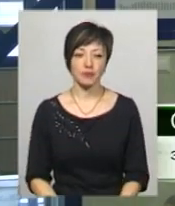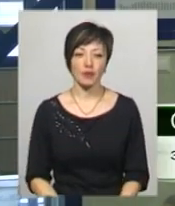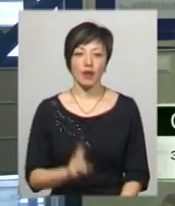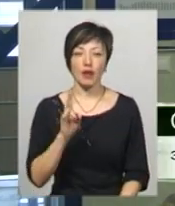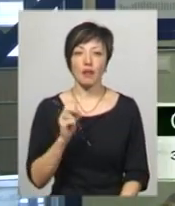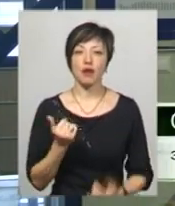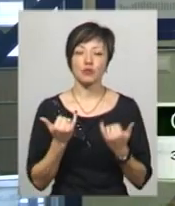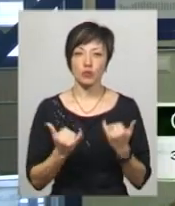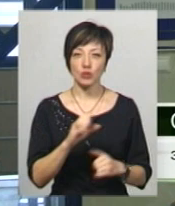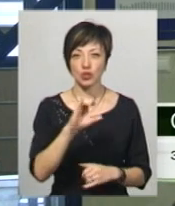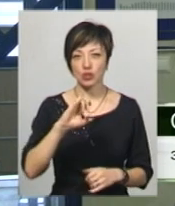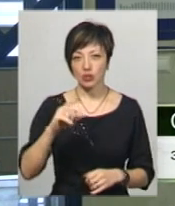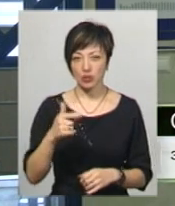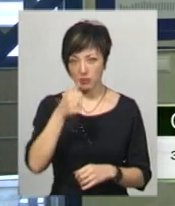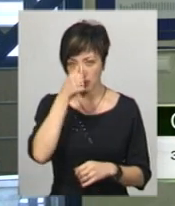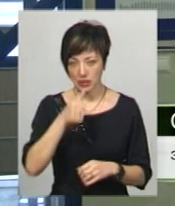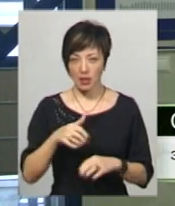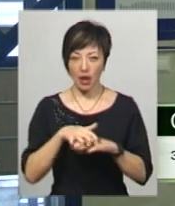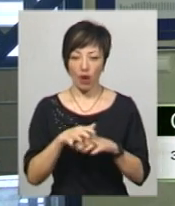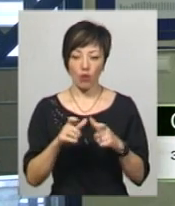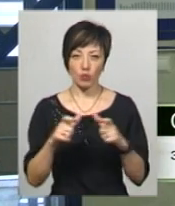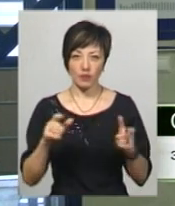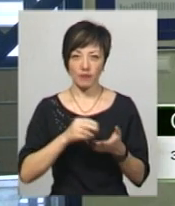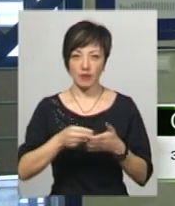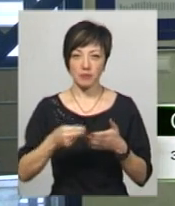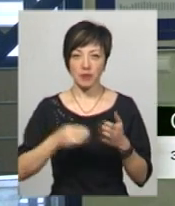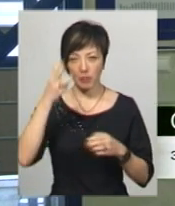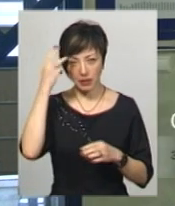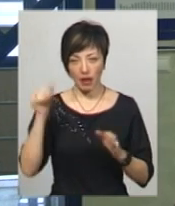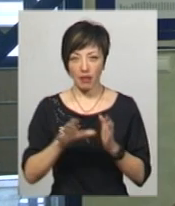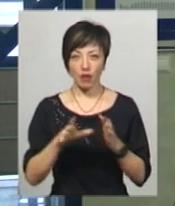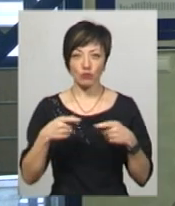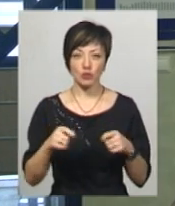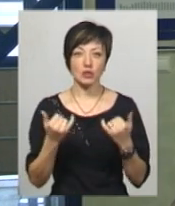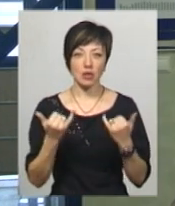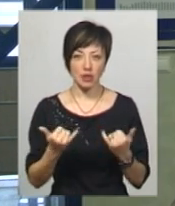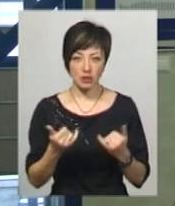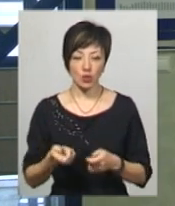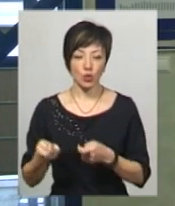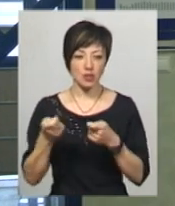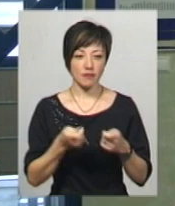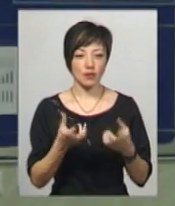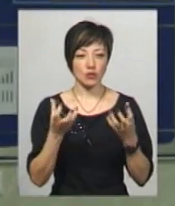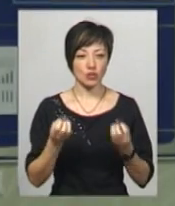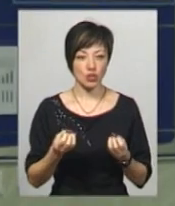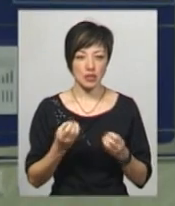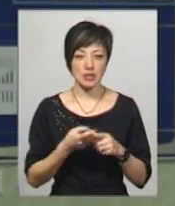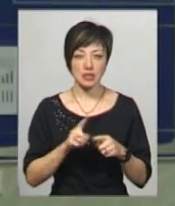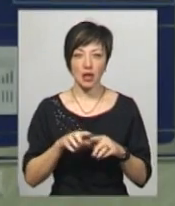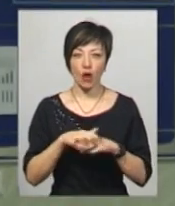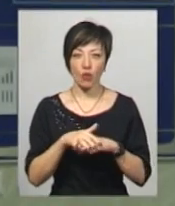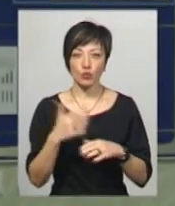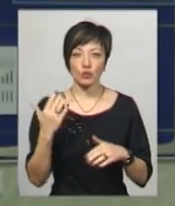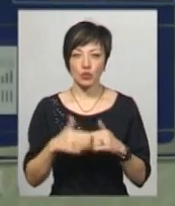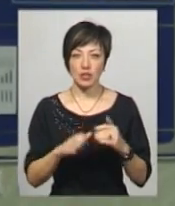за січень місяць, рахунки вже виписали Хмельницький енергозбут. Наразі вони доставляються ще в тих рахунках, які